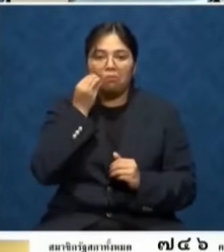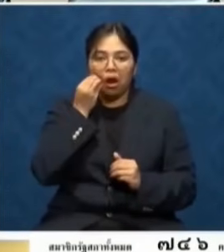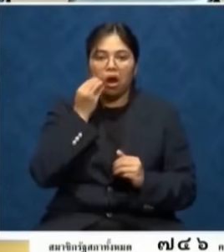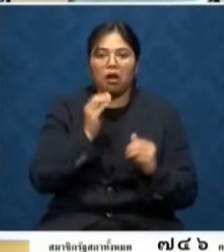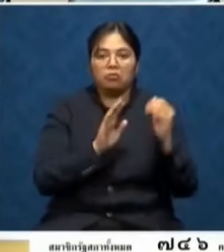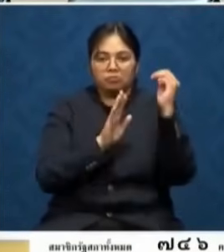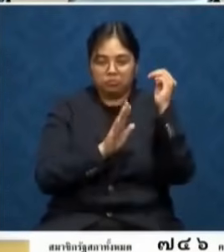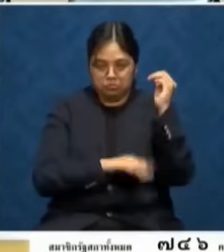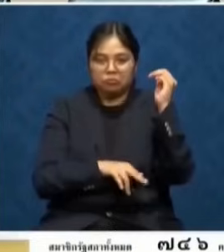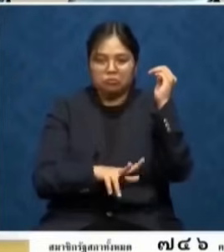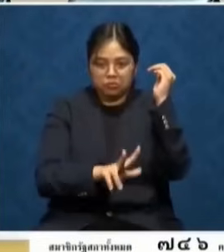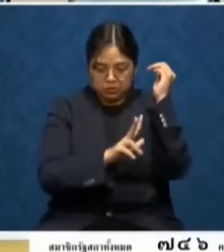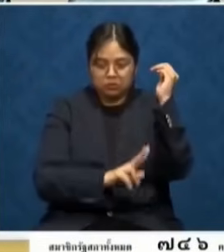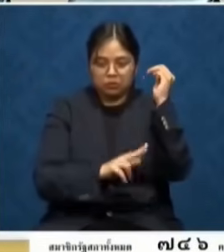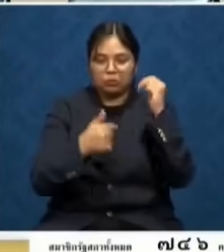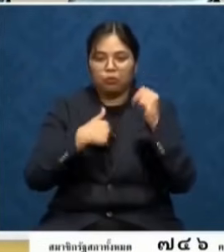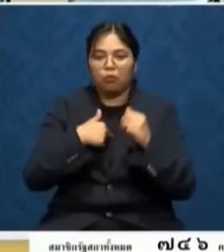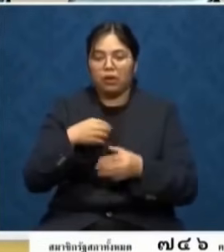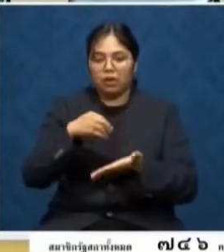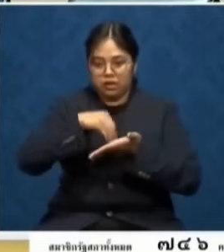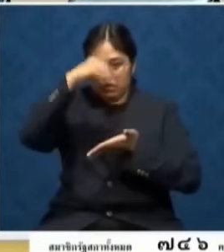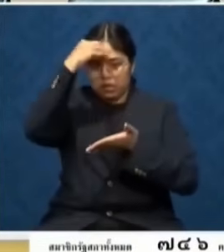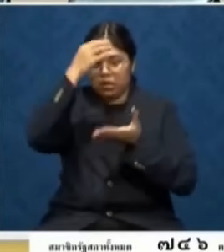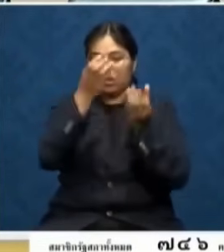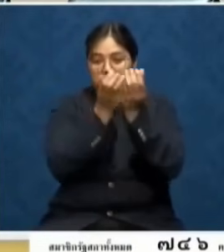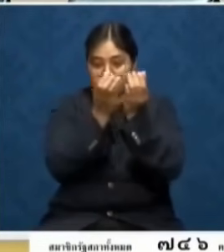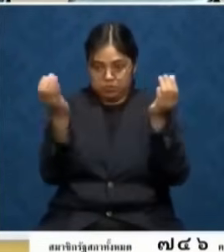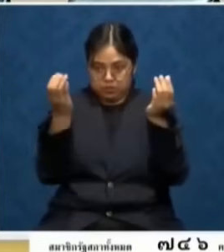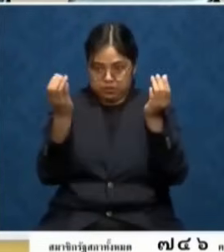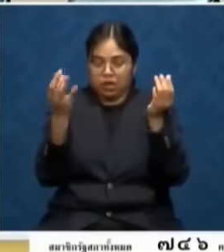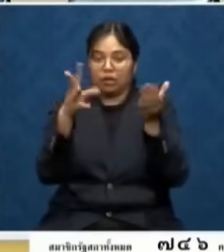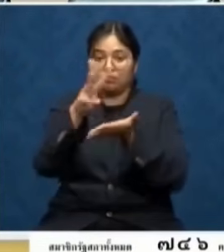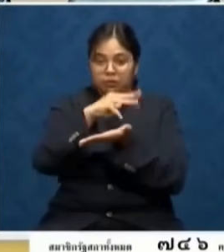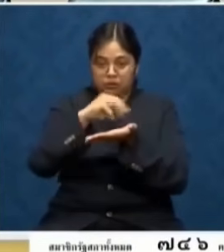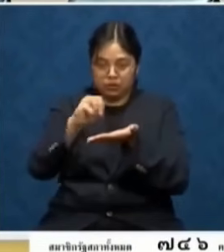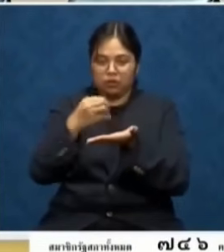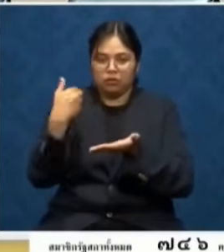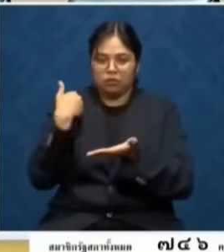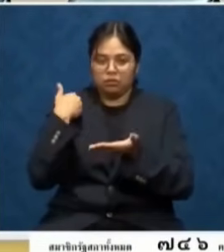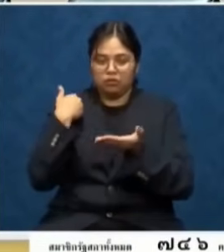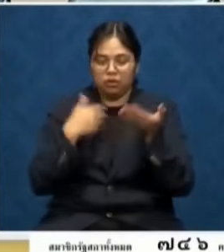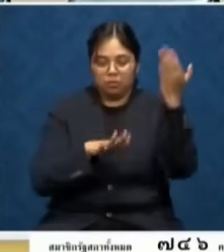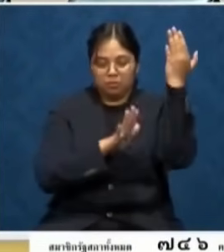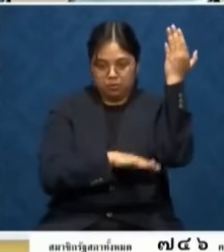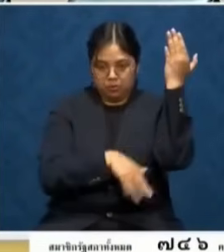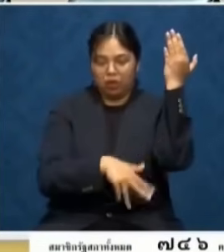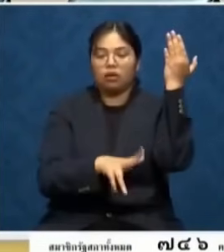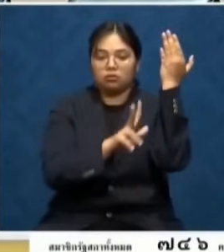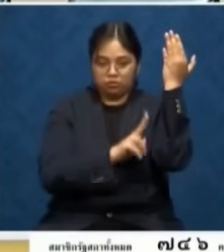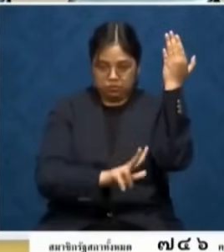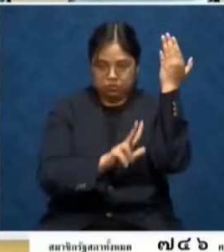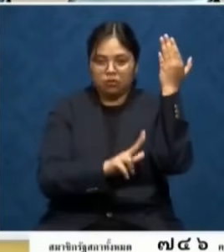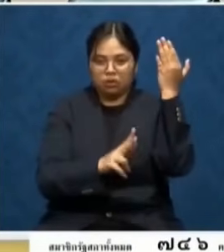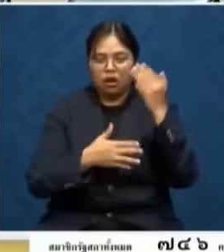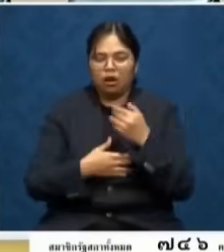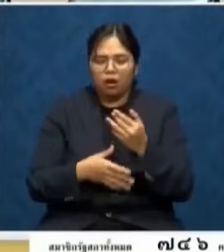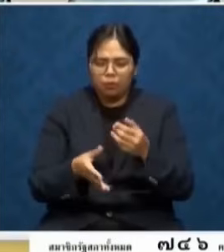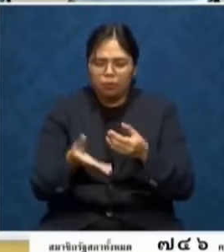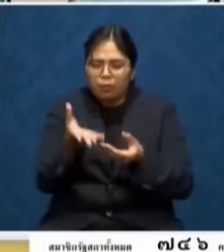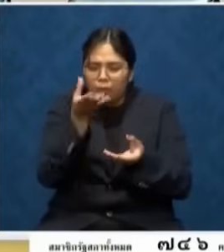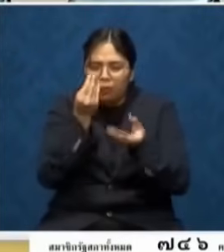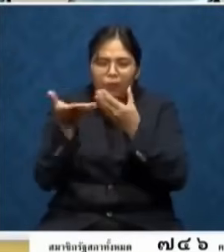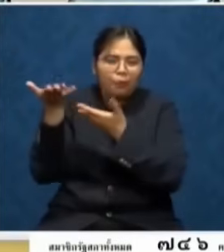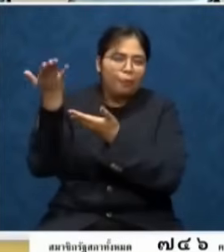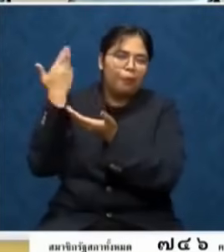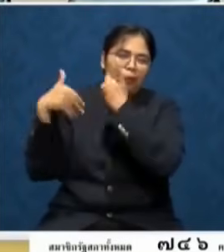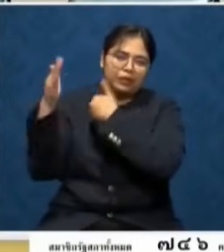แต่เรียนธรรมศาสตร์นะครับผมไปในพื้นที่3จังหวัดชายแดนภาคใต้ตั้งแต่เรียนธรรมศาสตร์แล้วศึกษาประวัติศาสตร์ด้วย